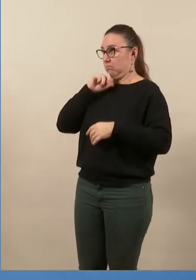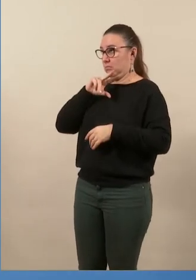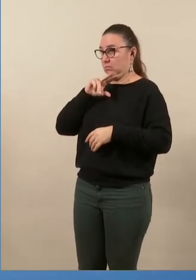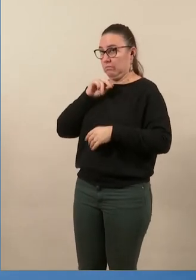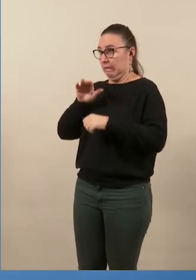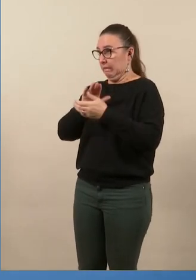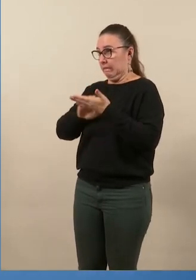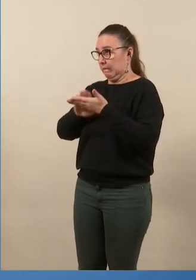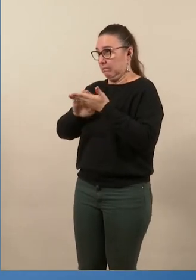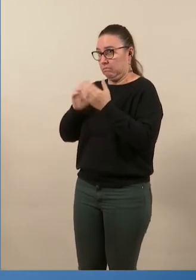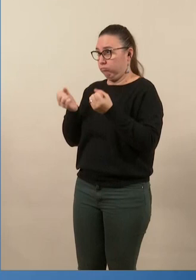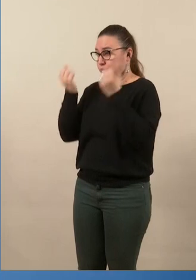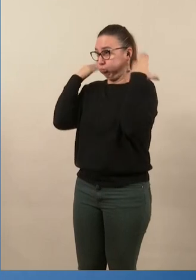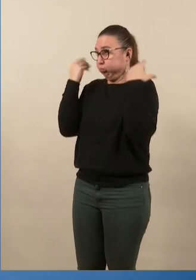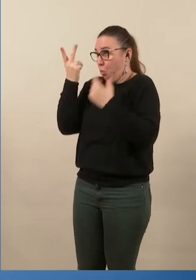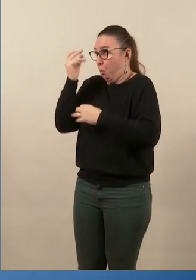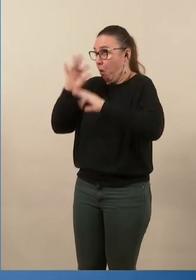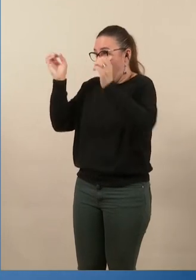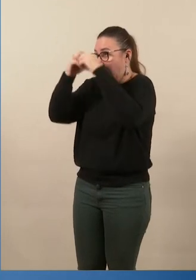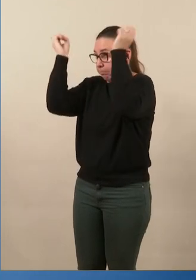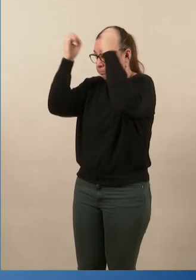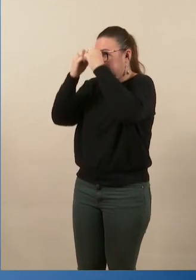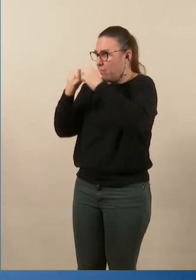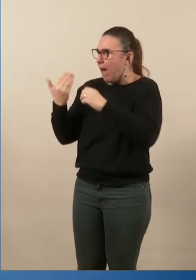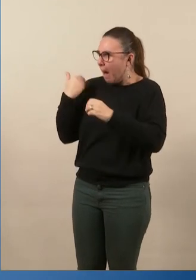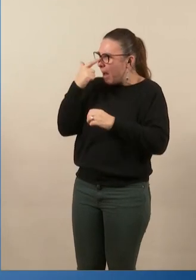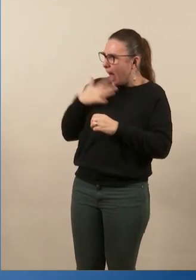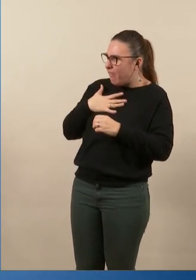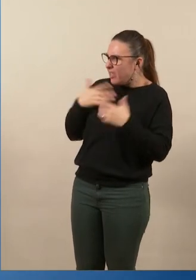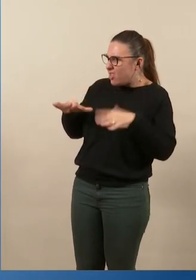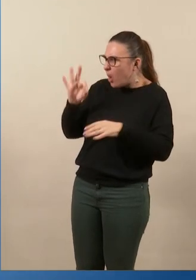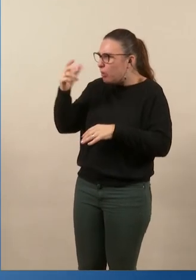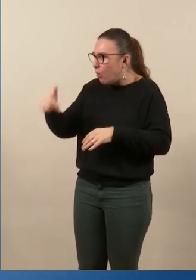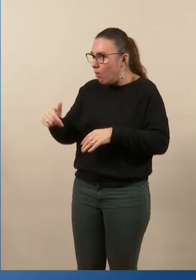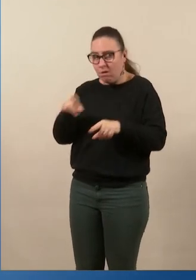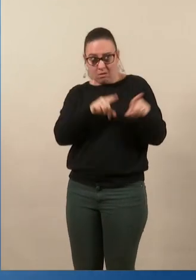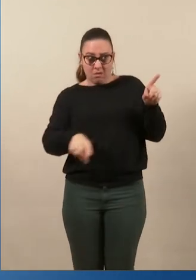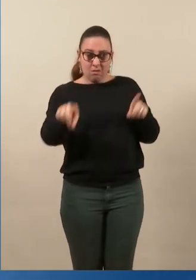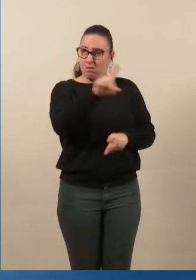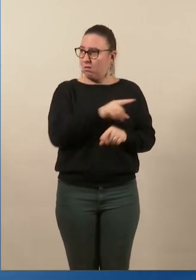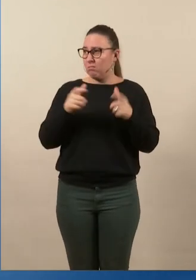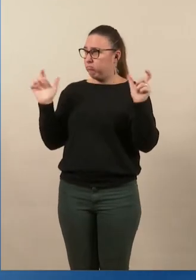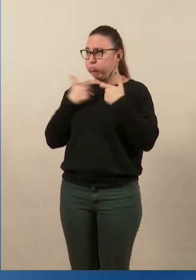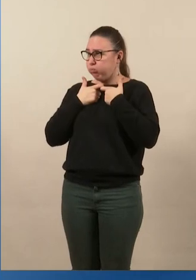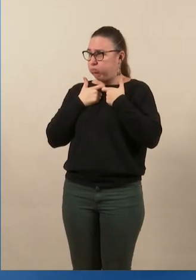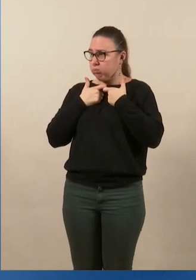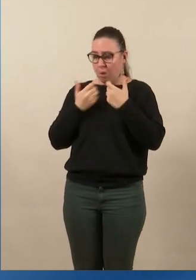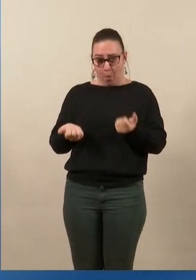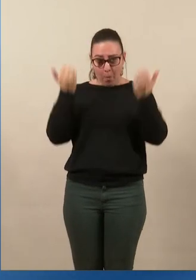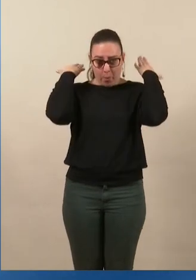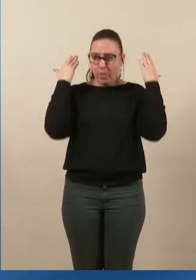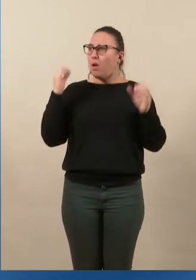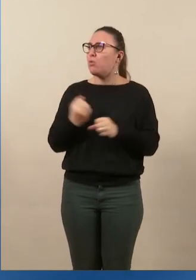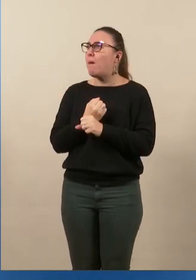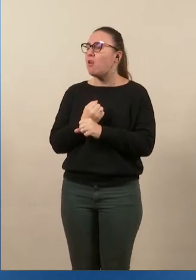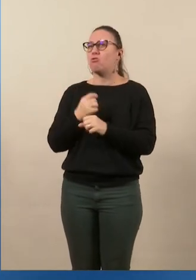quoi vous parlez et est-ce que je suis j'étais associé bah je pense qu'il y a beaucoup beauoup de groubl qui ne sont pas assissés par rapport à ce rapport c'est dommage il y